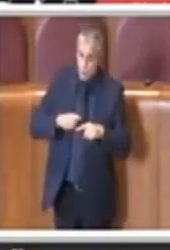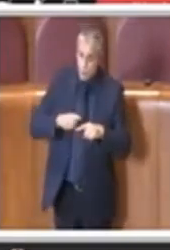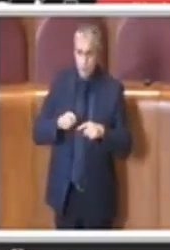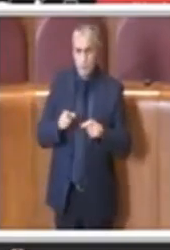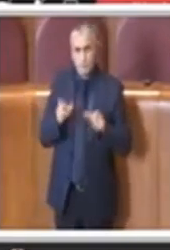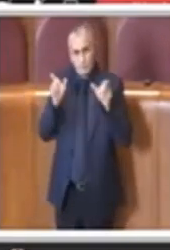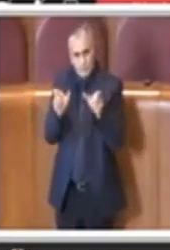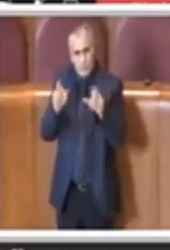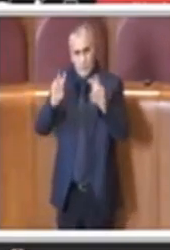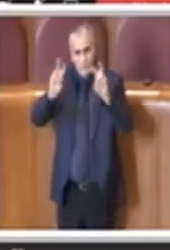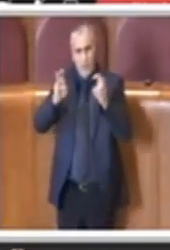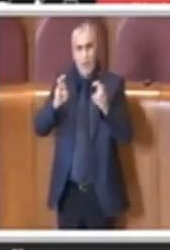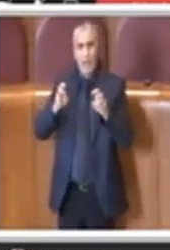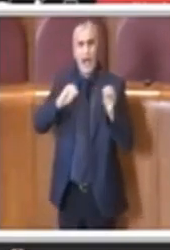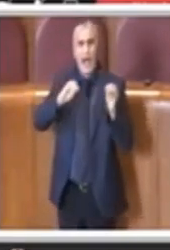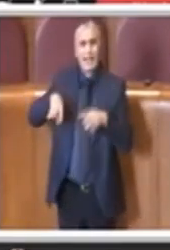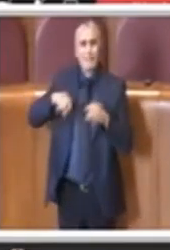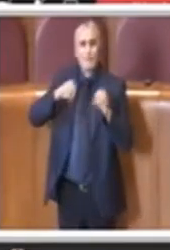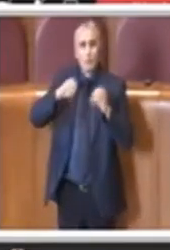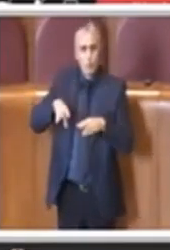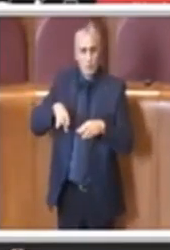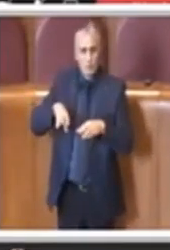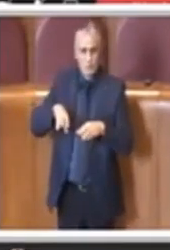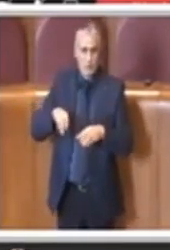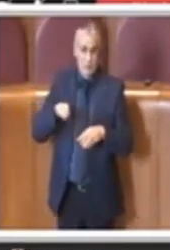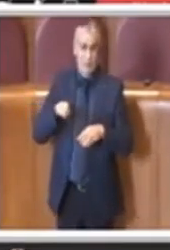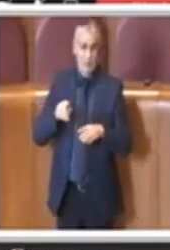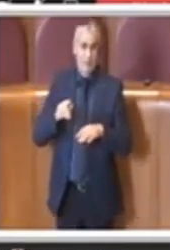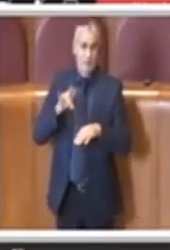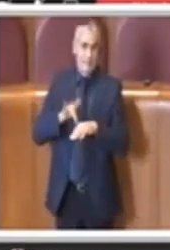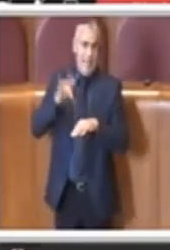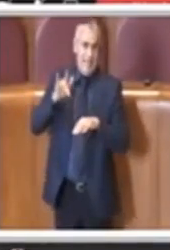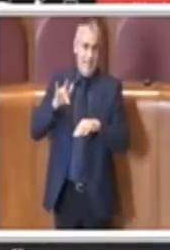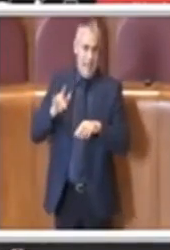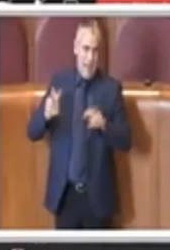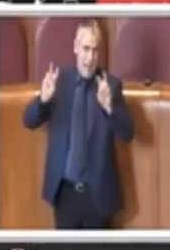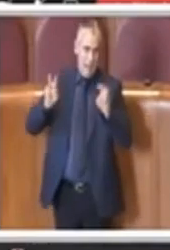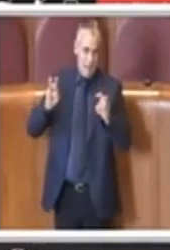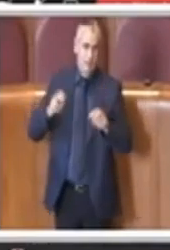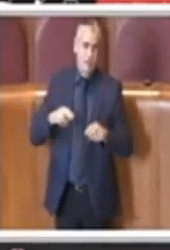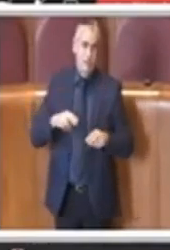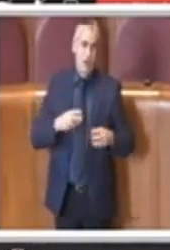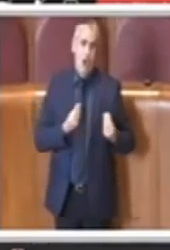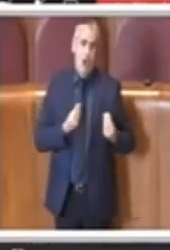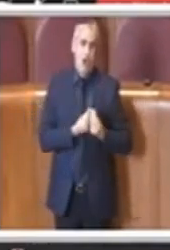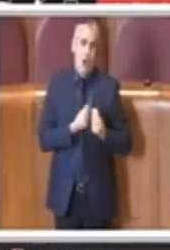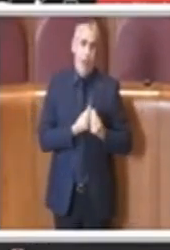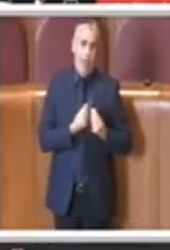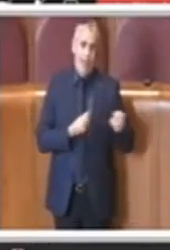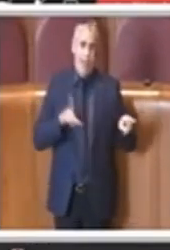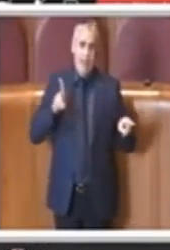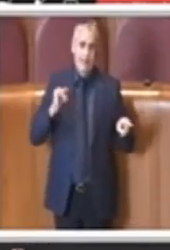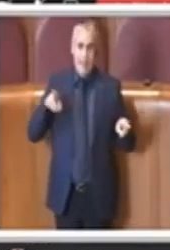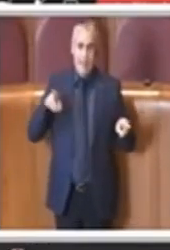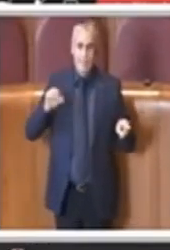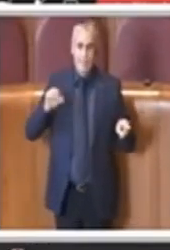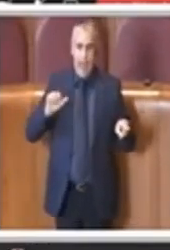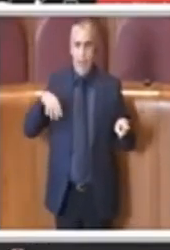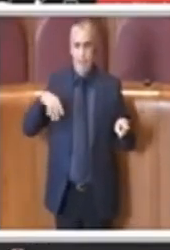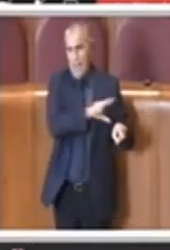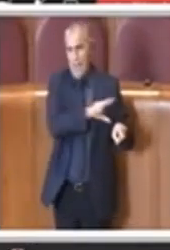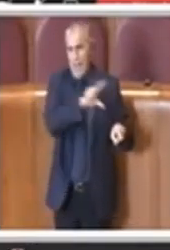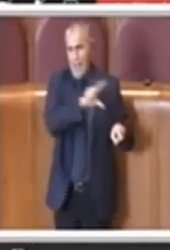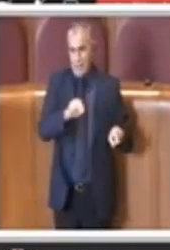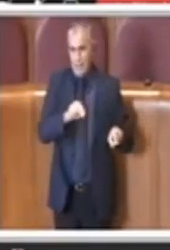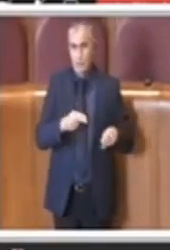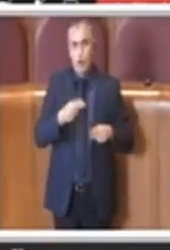rifiuti, forse il tema più delicato, più complesso, che come già ha fatto cenno il mio collega di Palma, Roma